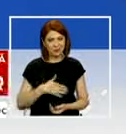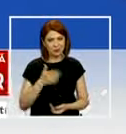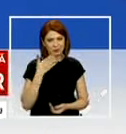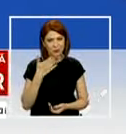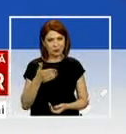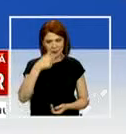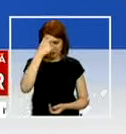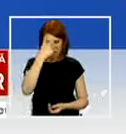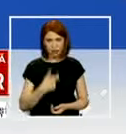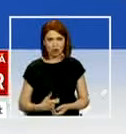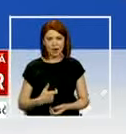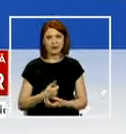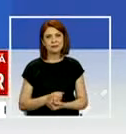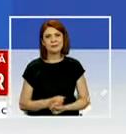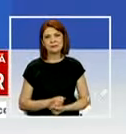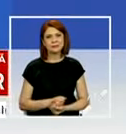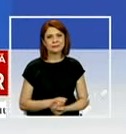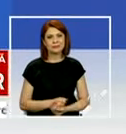mulțumesc personal